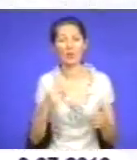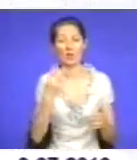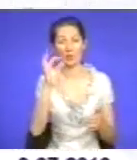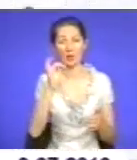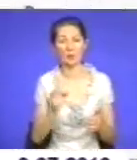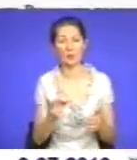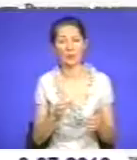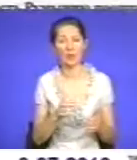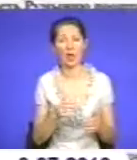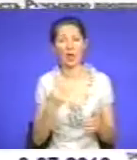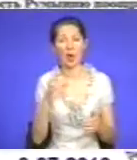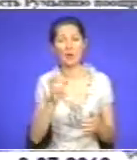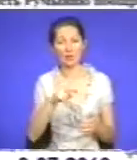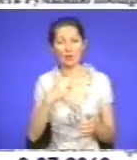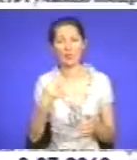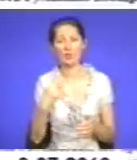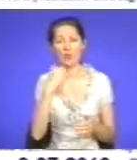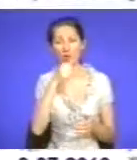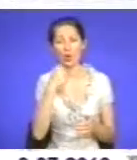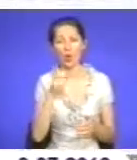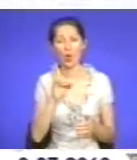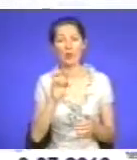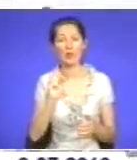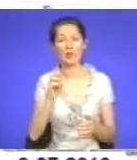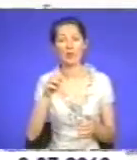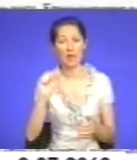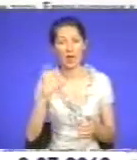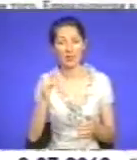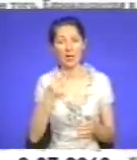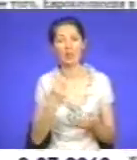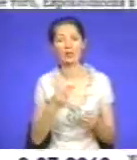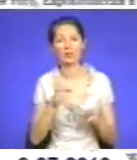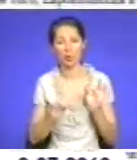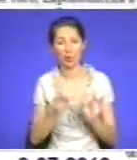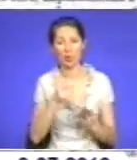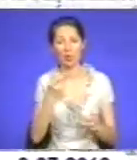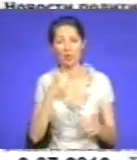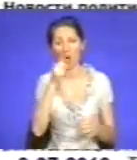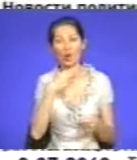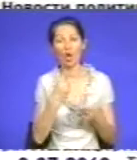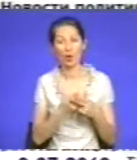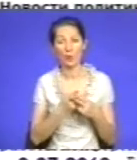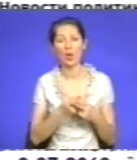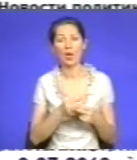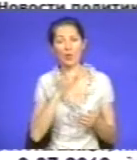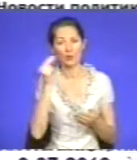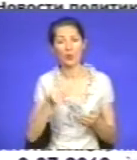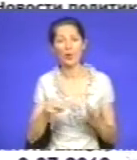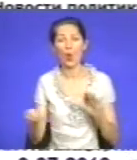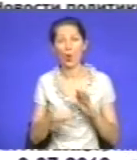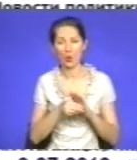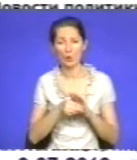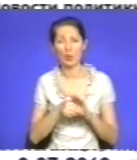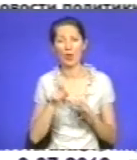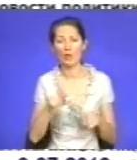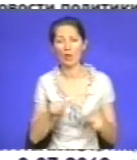Бесеську. У січні 2012 року Нестасе засудили до 2 років позбавлення волі по звинуваченню в корупції, і, як і Тимошенко, Нестасе